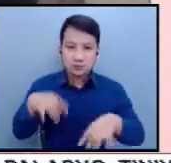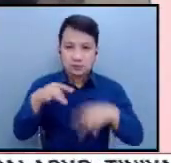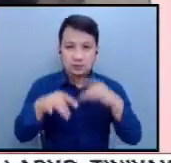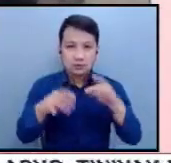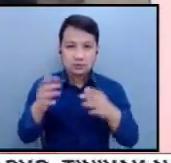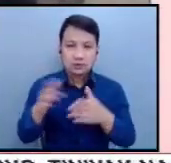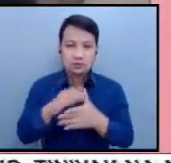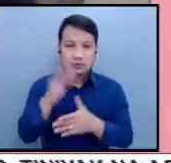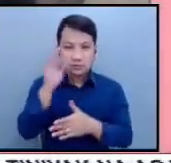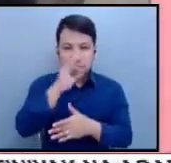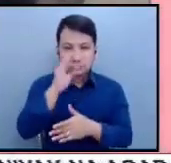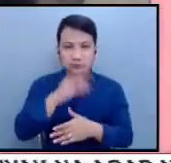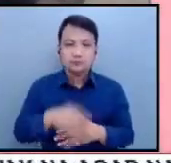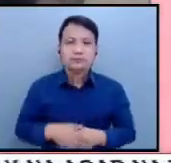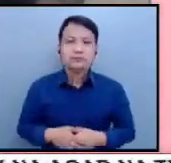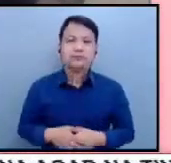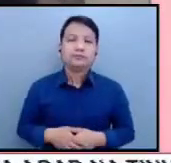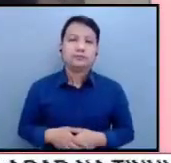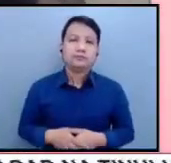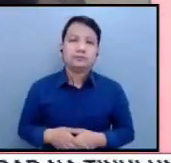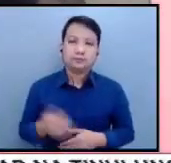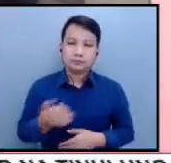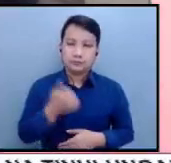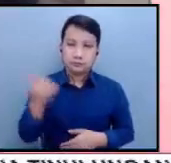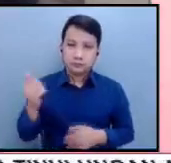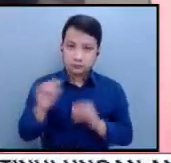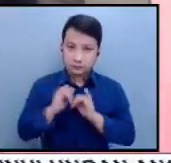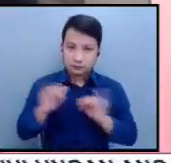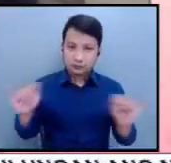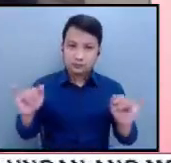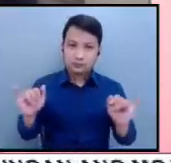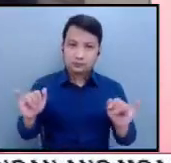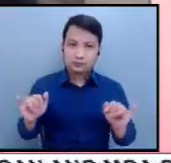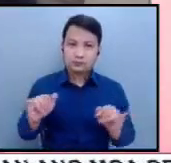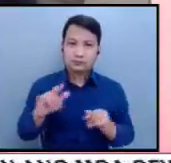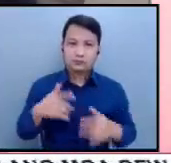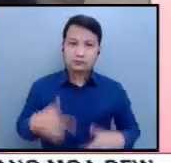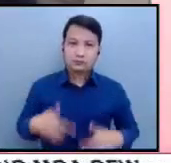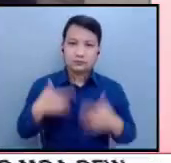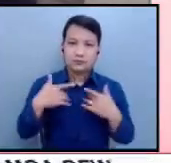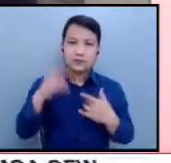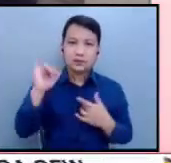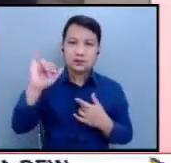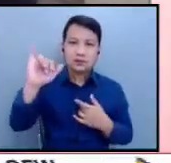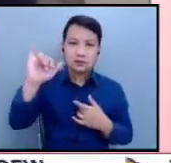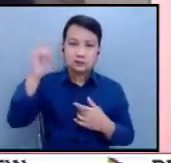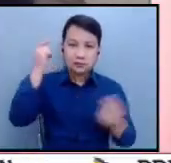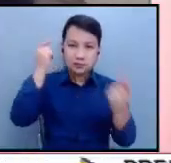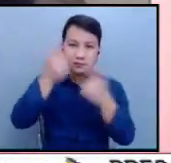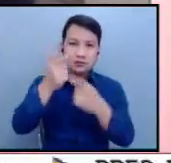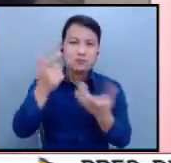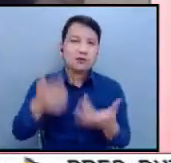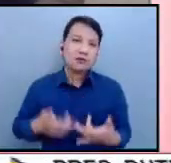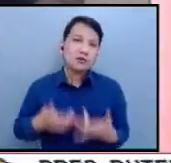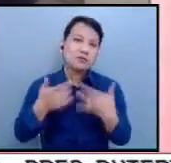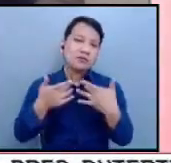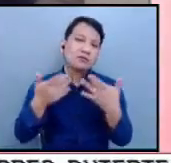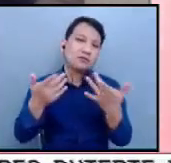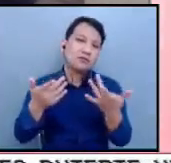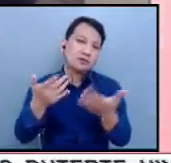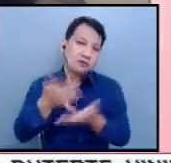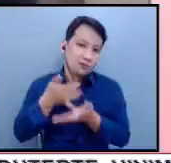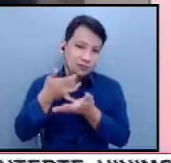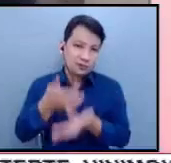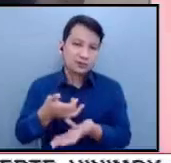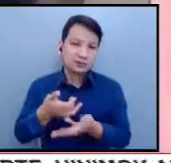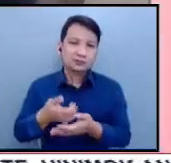Pilipino. O katumbas po ito ng tinatawag po nating Lifetime Achievement Award. Samantala, para sa